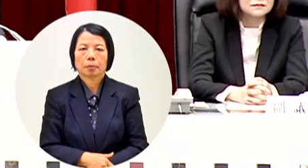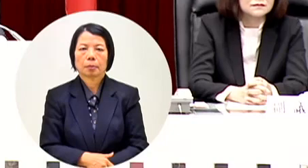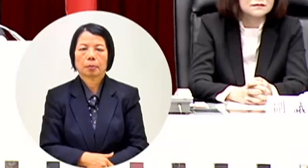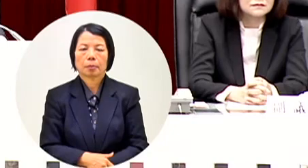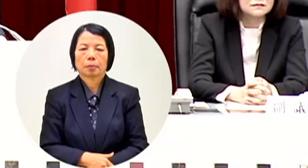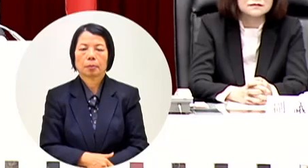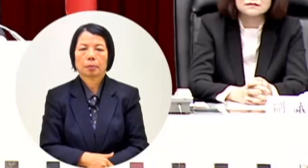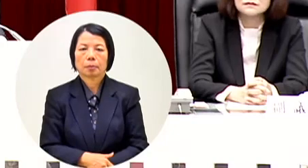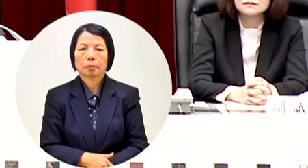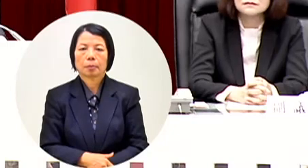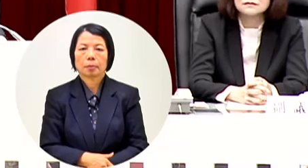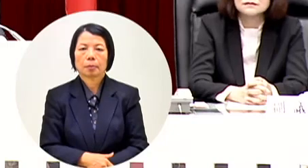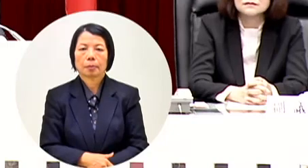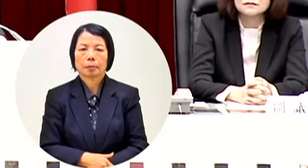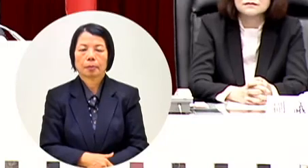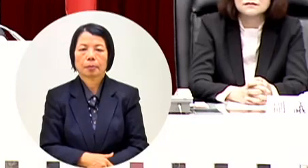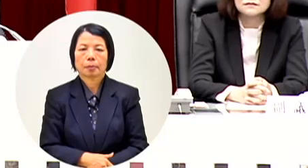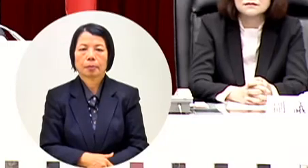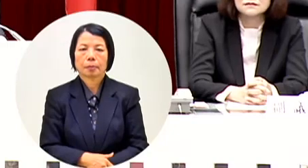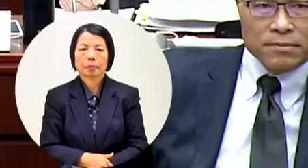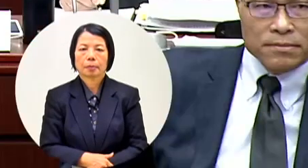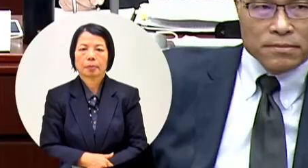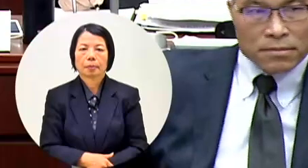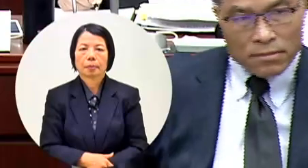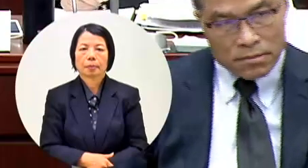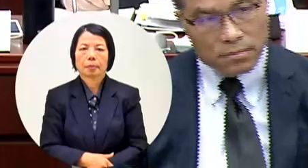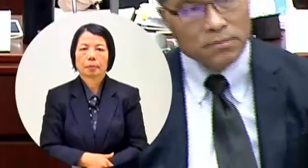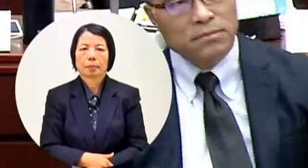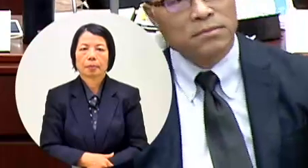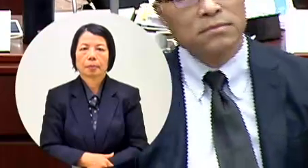谢谢林议员跟黄议员。